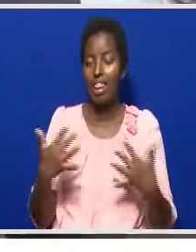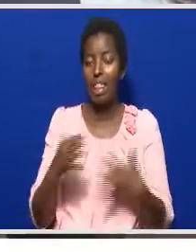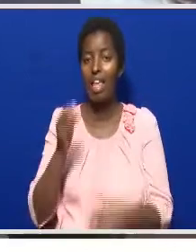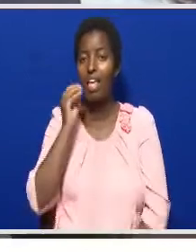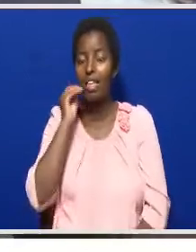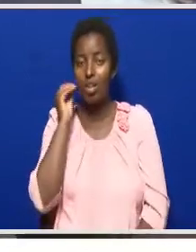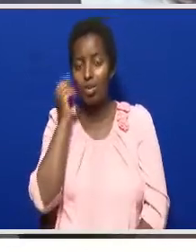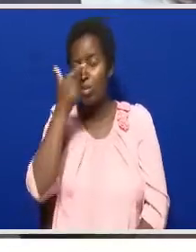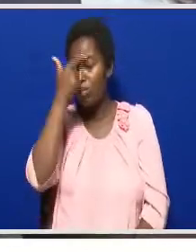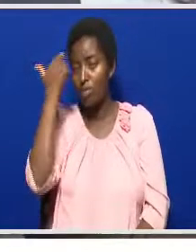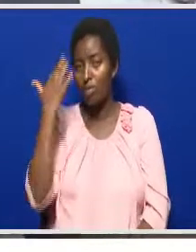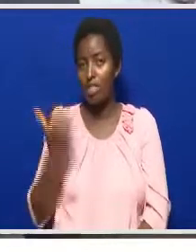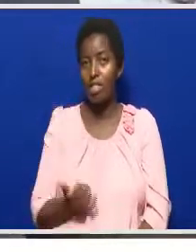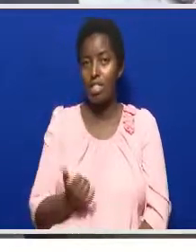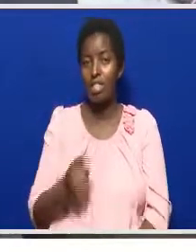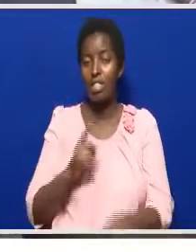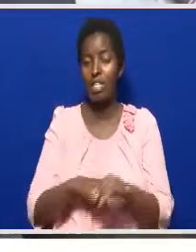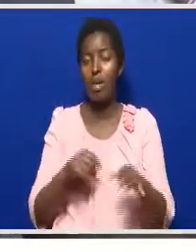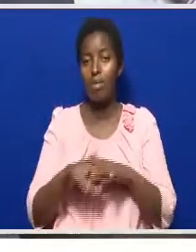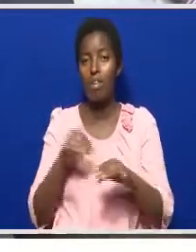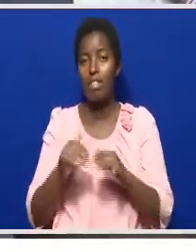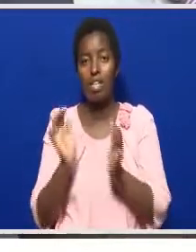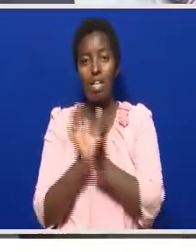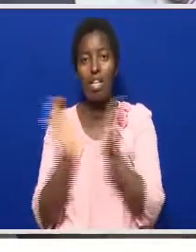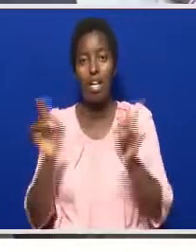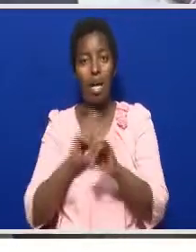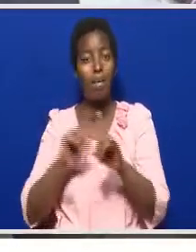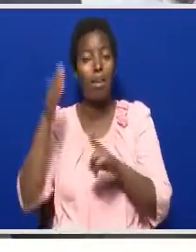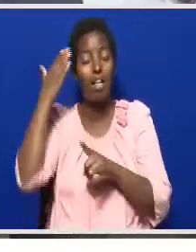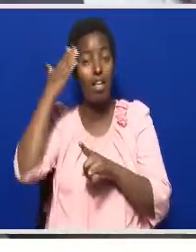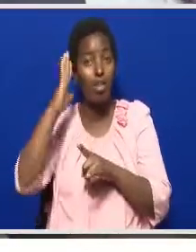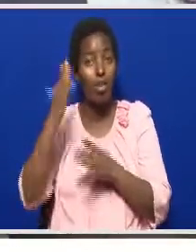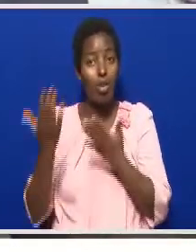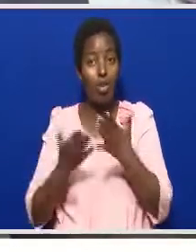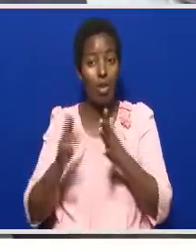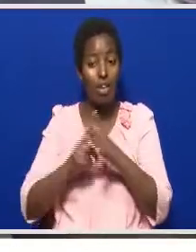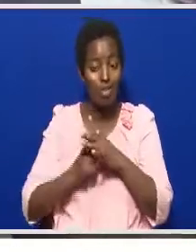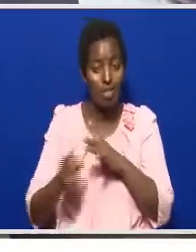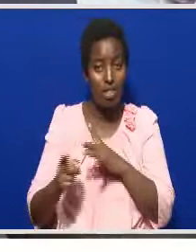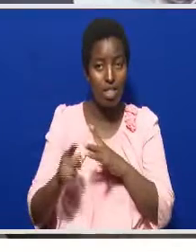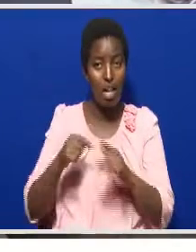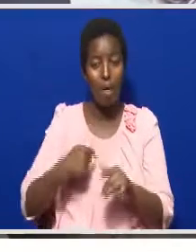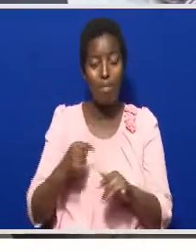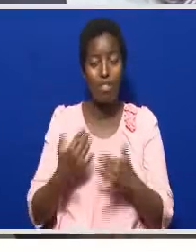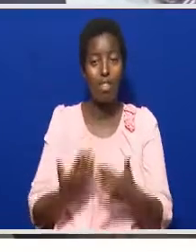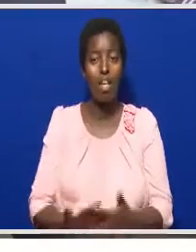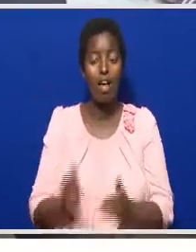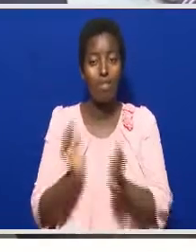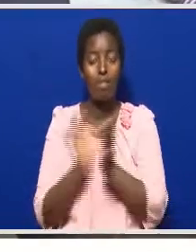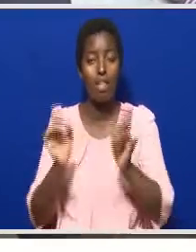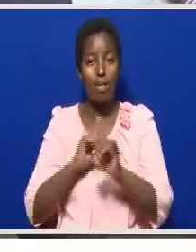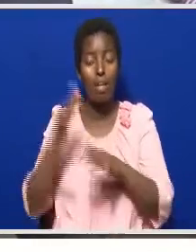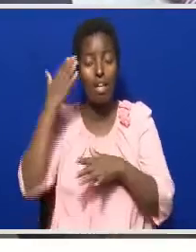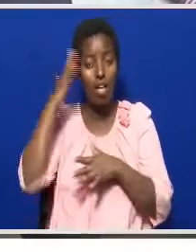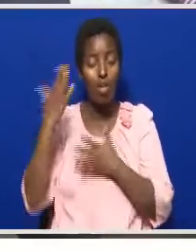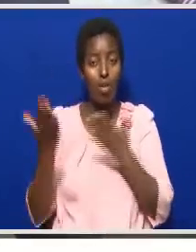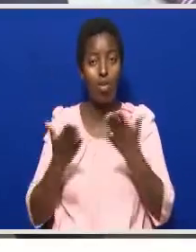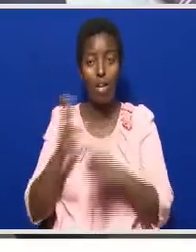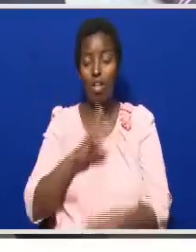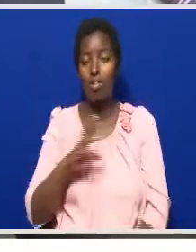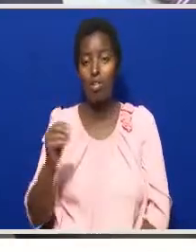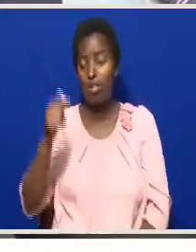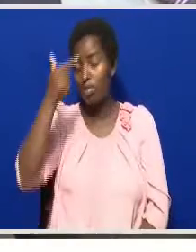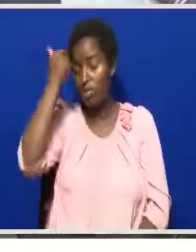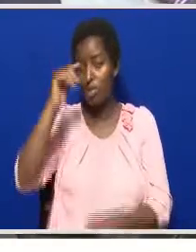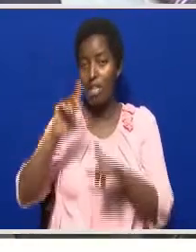nyumbani kwao, kwa sababu mtu akitoka ameachiliwa lakini hajui anzie wapi. Kama mimi nimetoka sasa na miaka miwili lakini sijui niende wapi, kwa sababu shamba